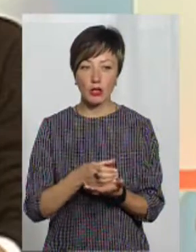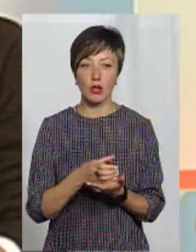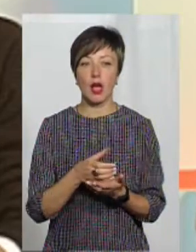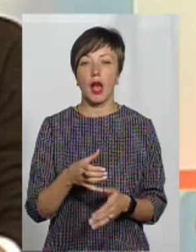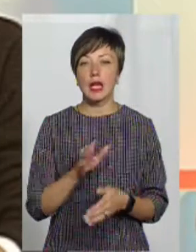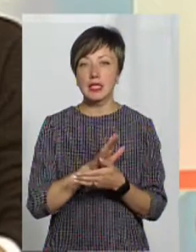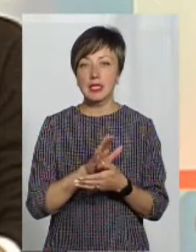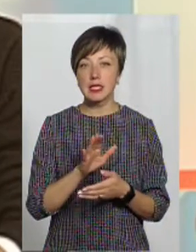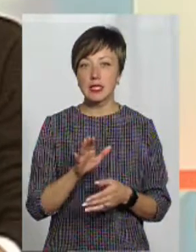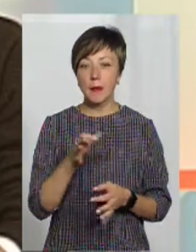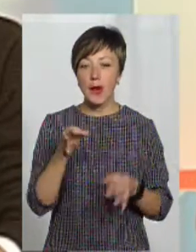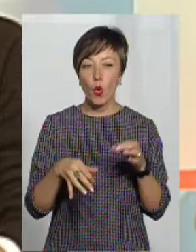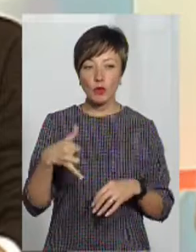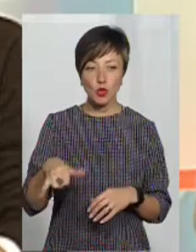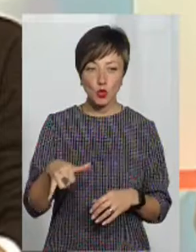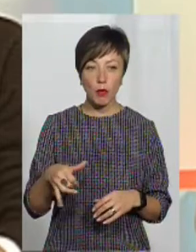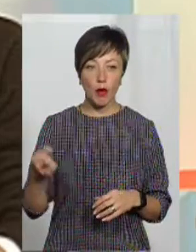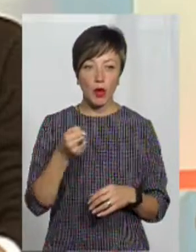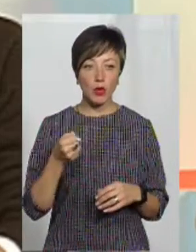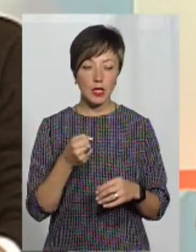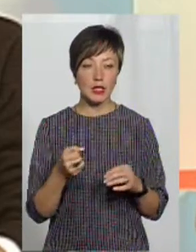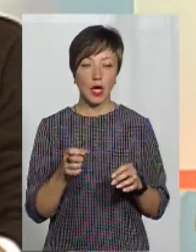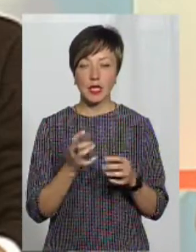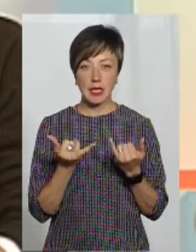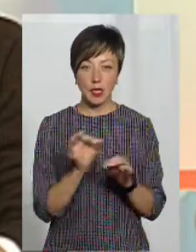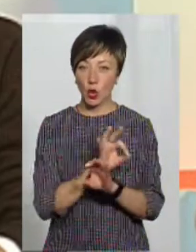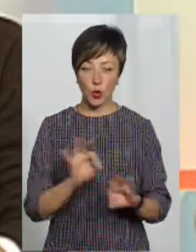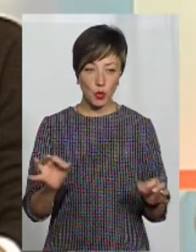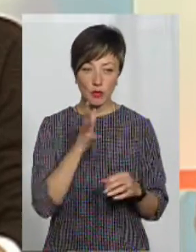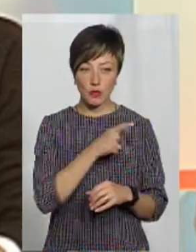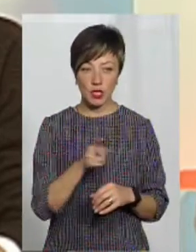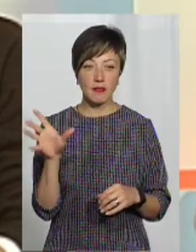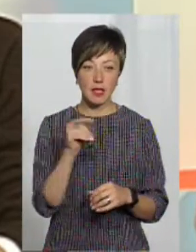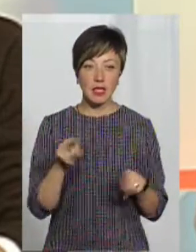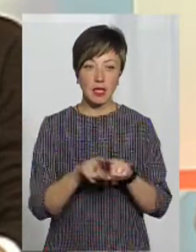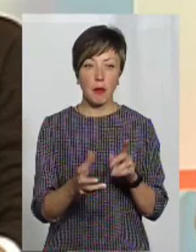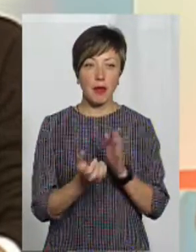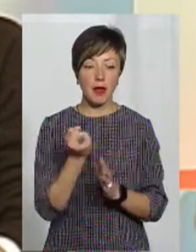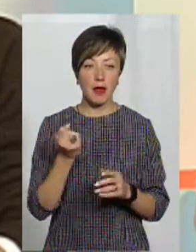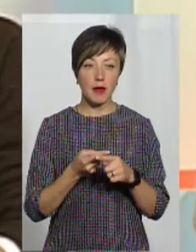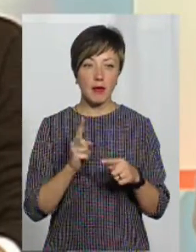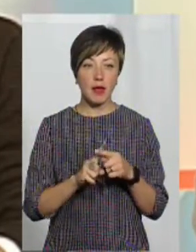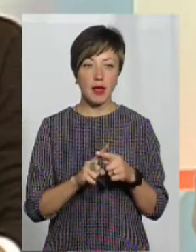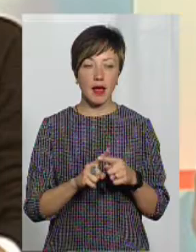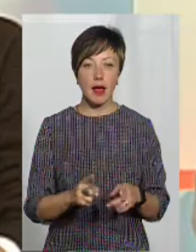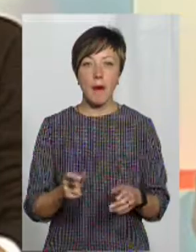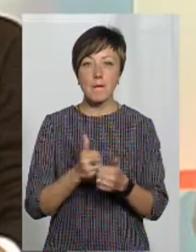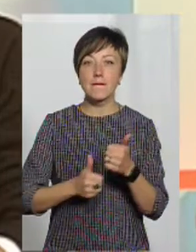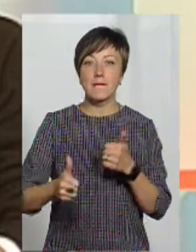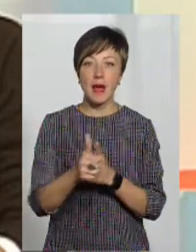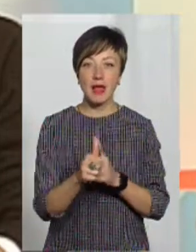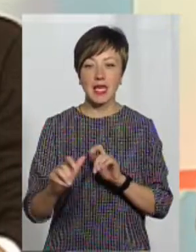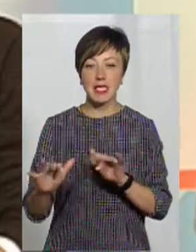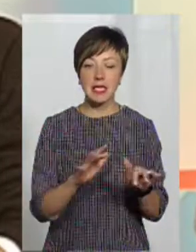за косумками, це все дуже круто в даний час, всі це підхоплюють, знаєте, такий мейнстрім в суспільстві,